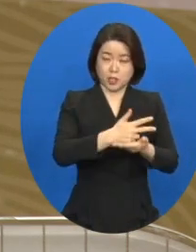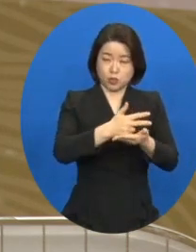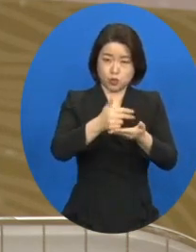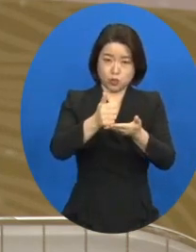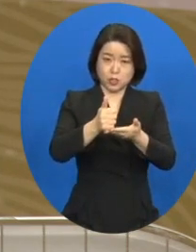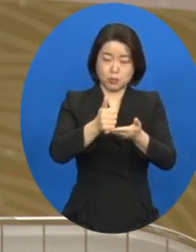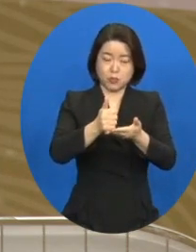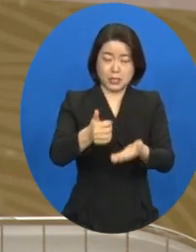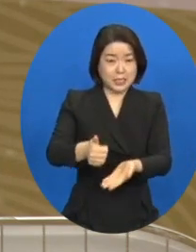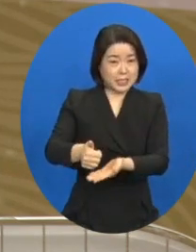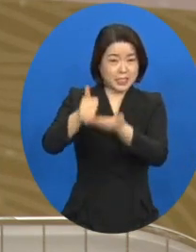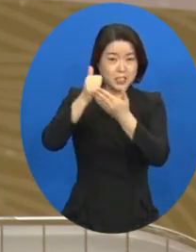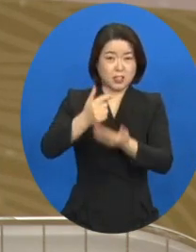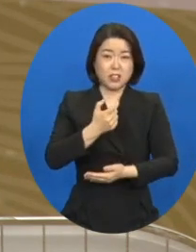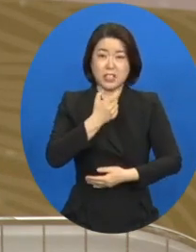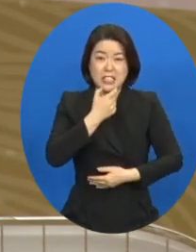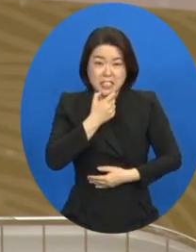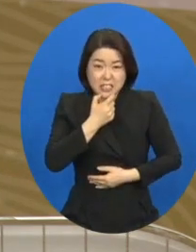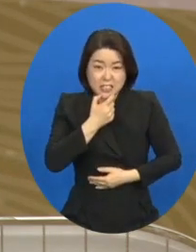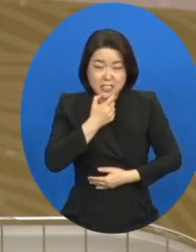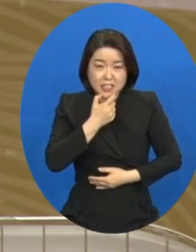주님을 섬기고 싶지 않거든.